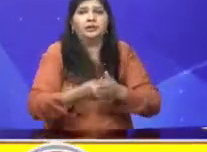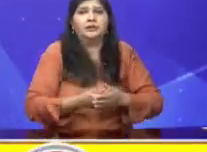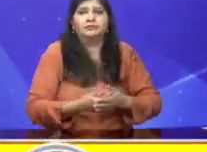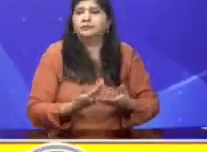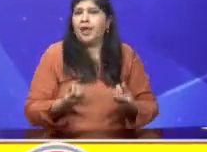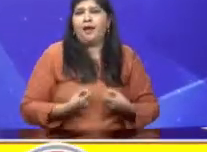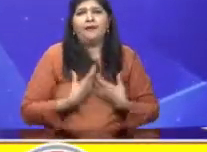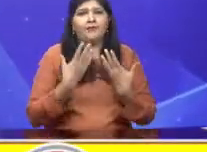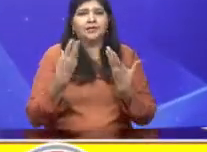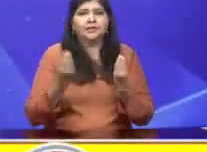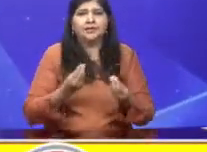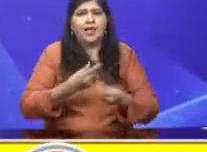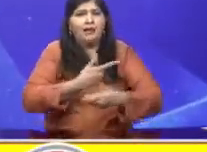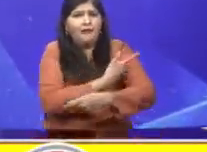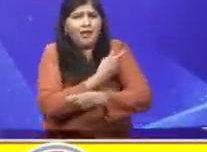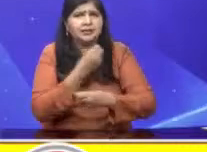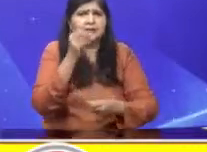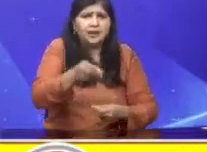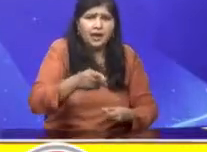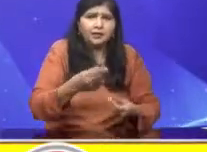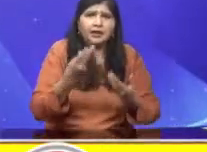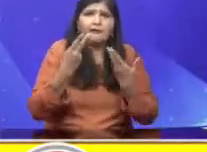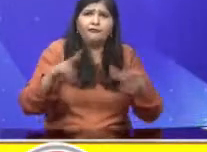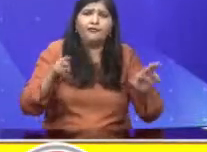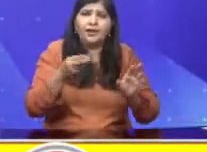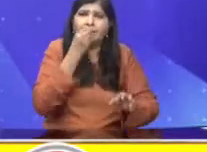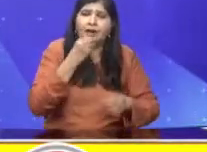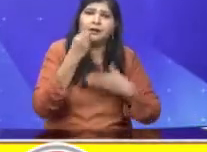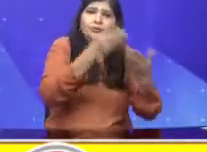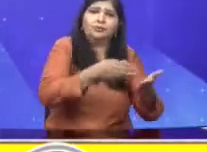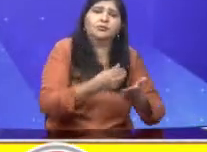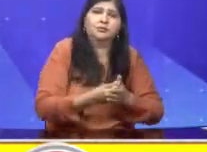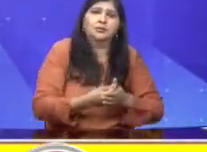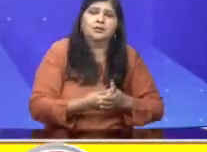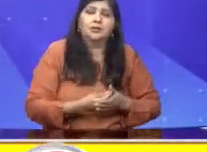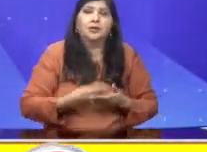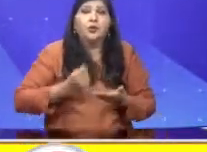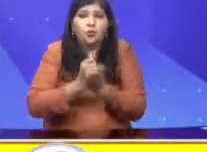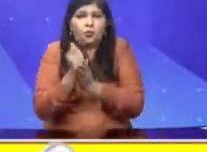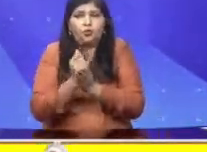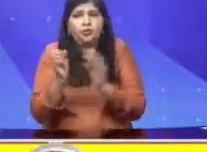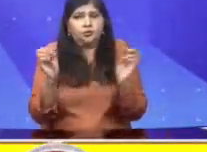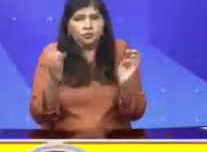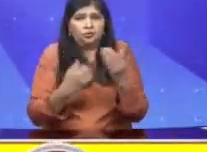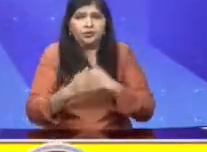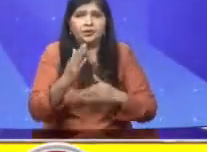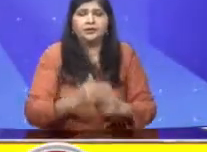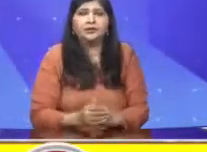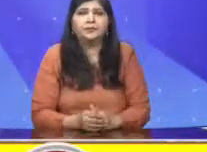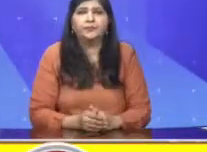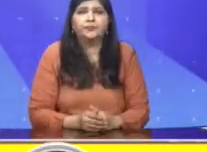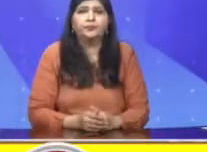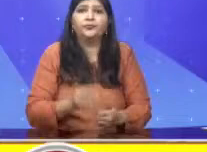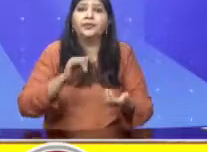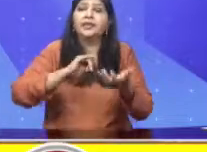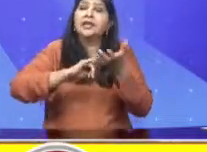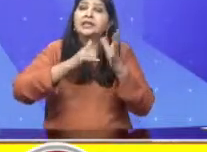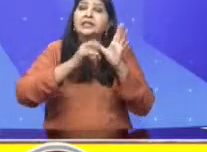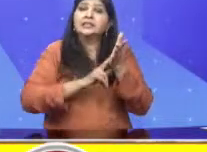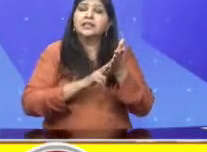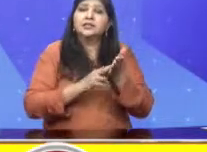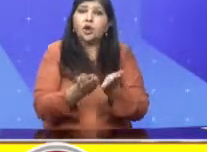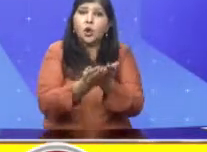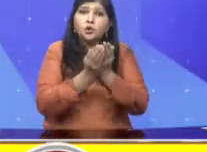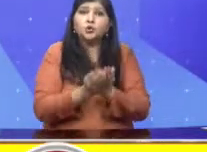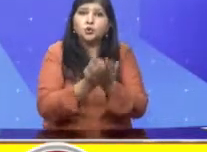खुशी-खुशी तयार हो गए। उन्होंने तूरंत ये अच्छा और नेक प्रयार शुरू भी कर दिया। संजे राना जी के